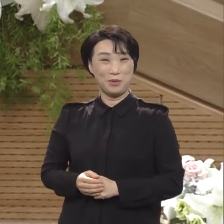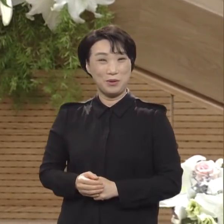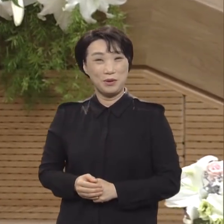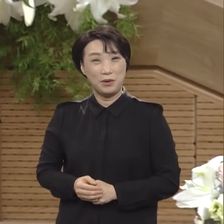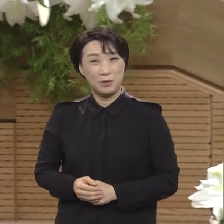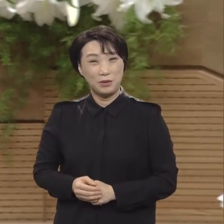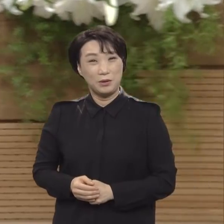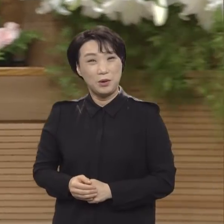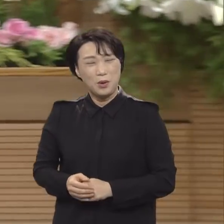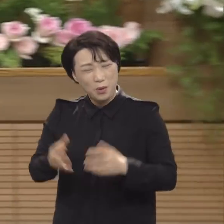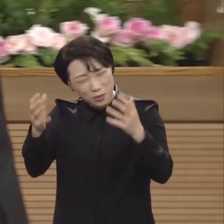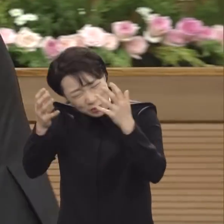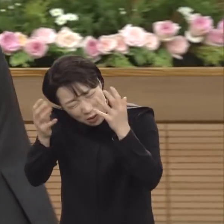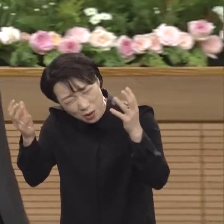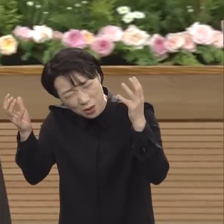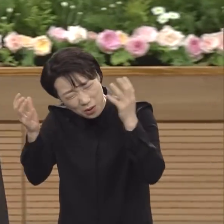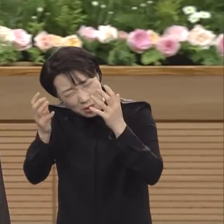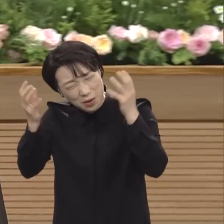오